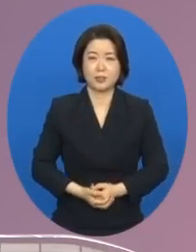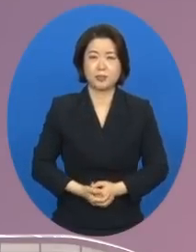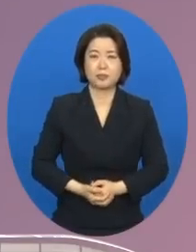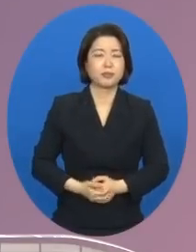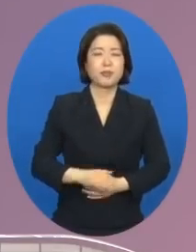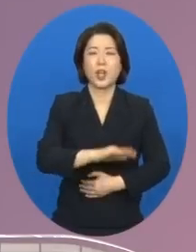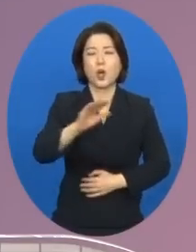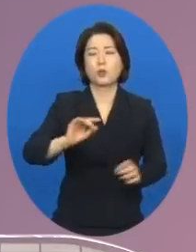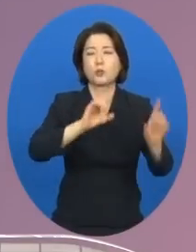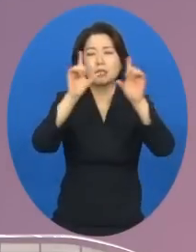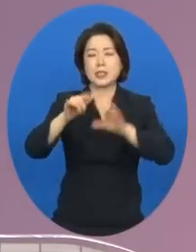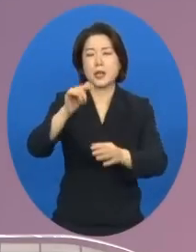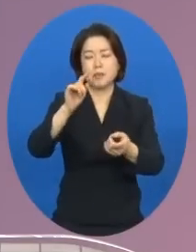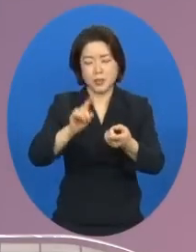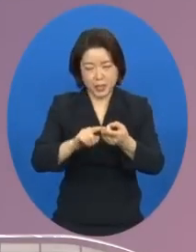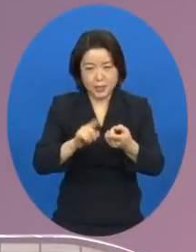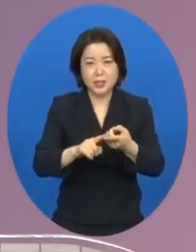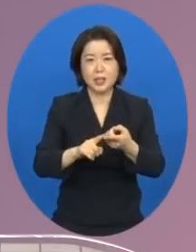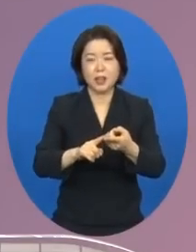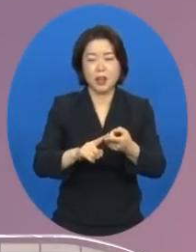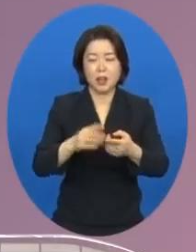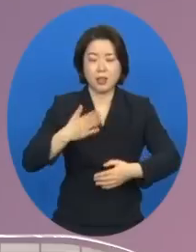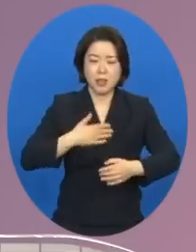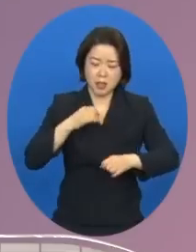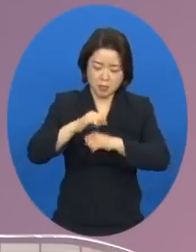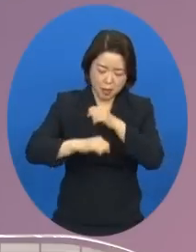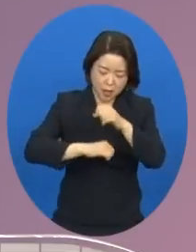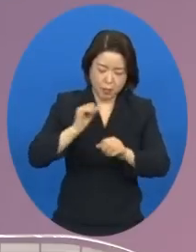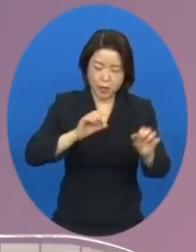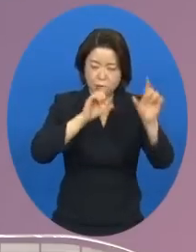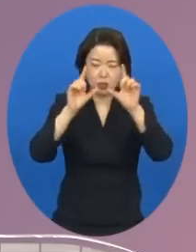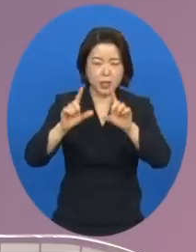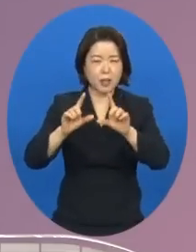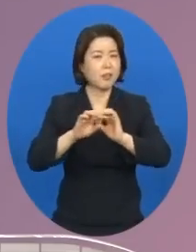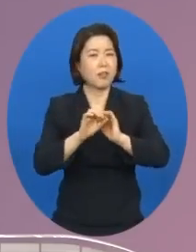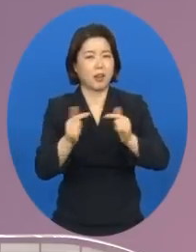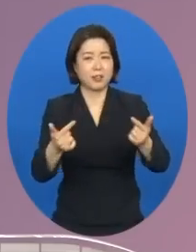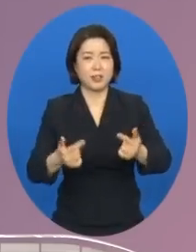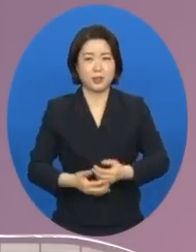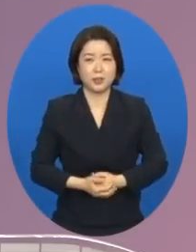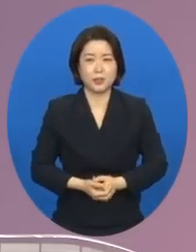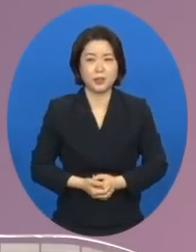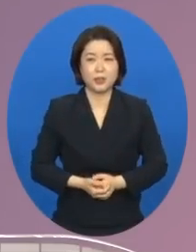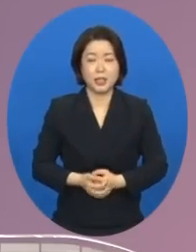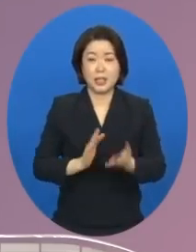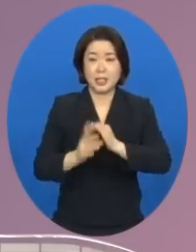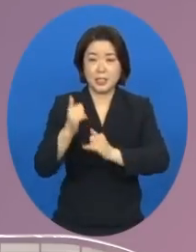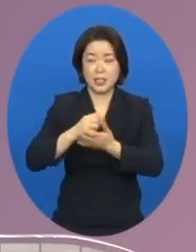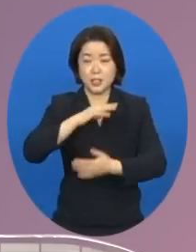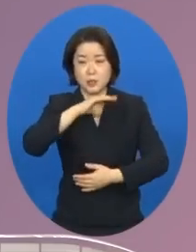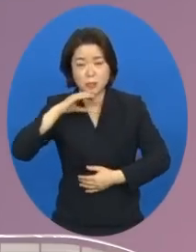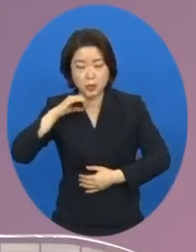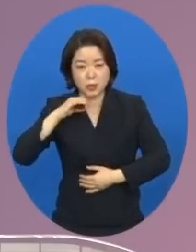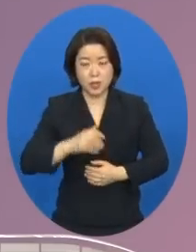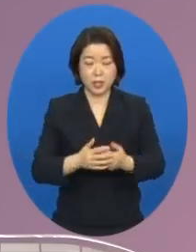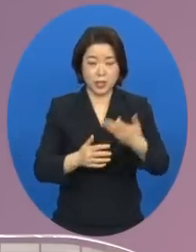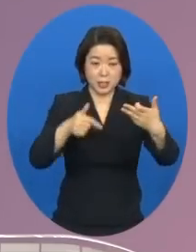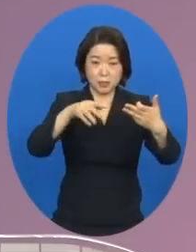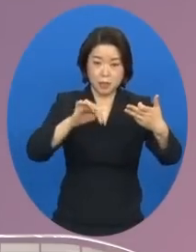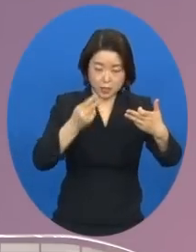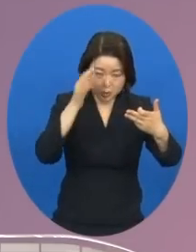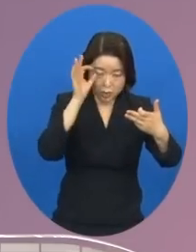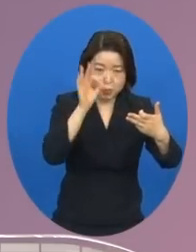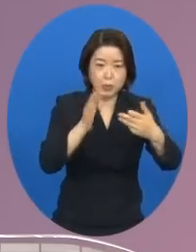우리의 삶 자체가 마음대로 살 수 있는 삶이 아닙니다. 예수님께서 베드로에게 18절에 보니까